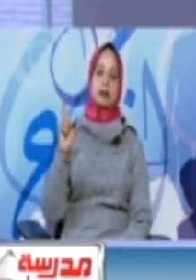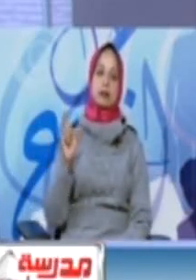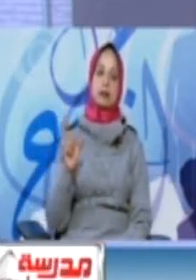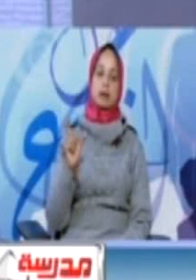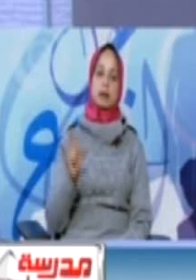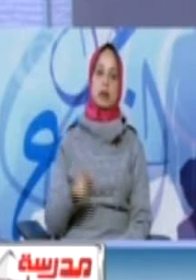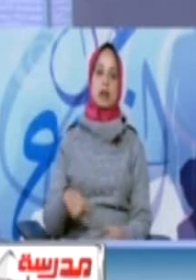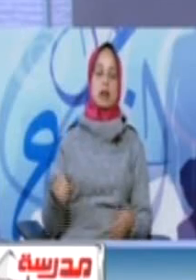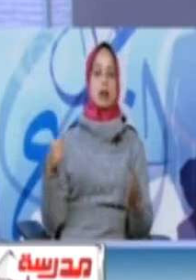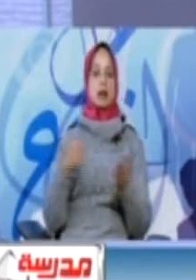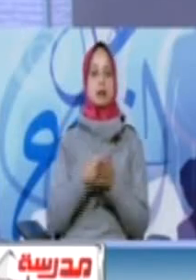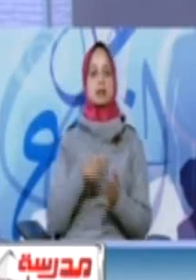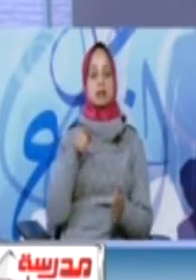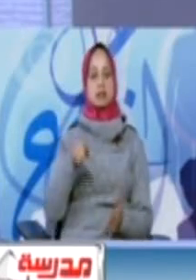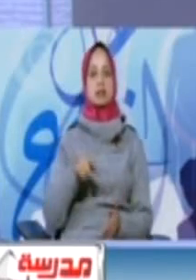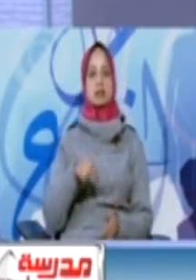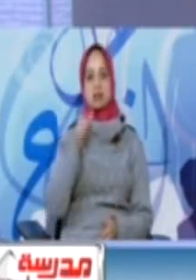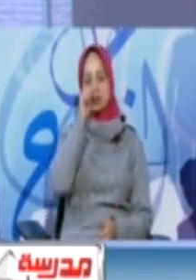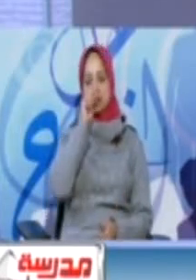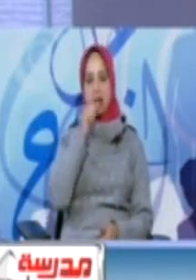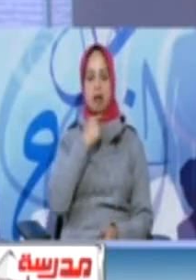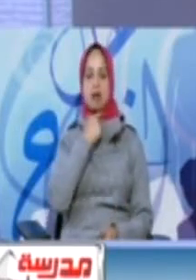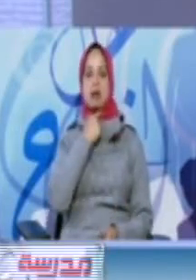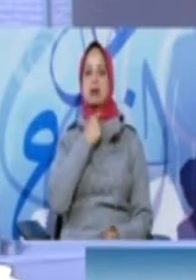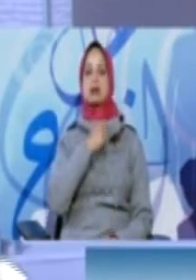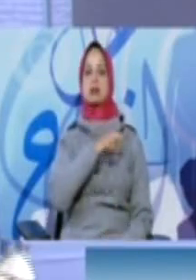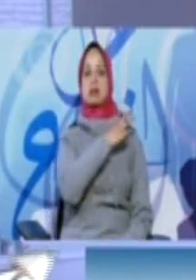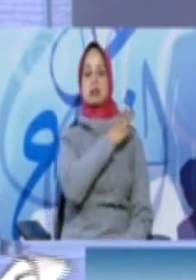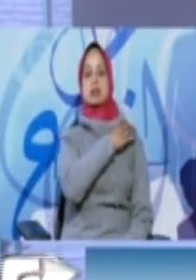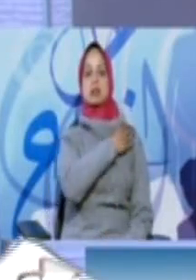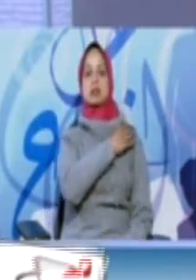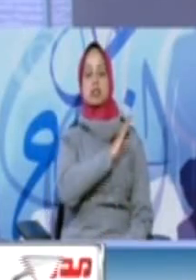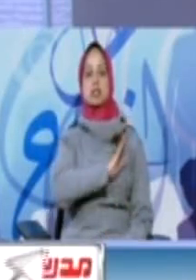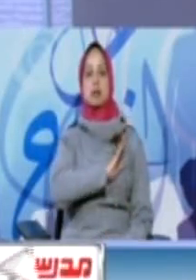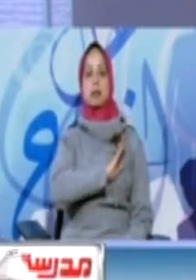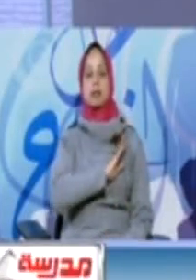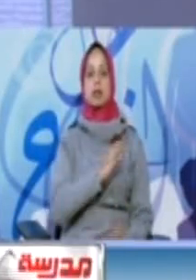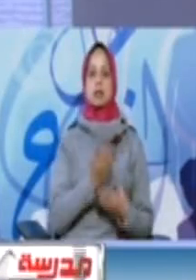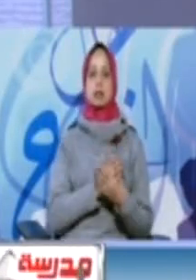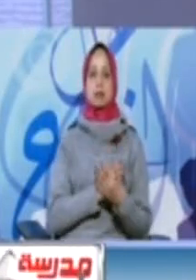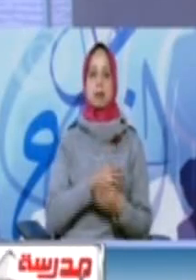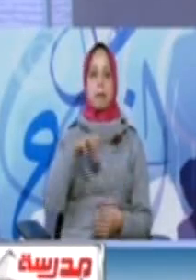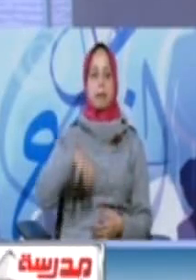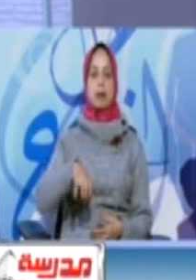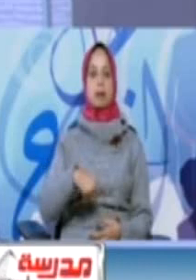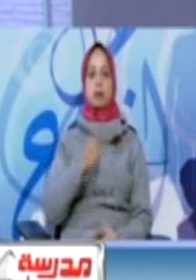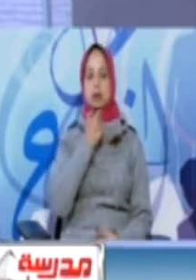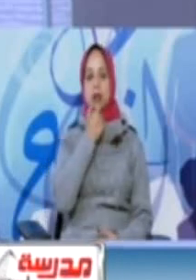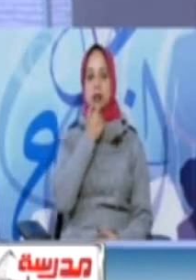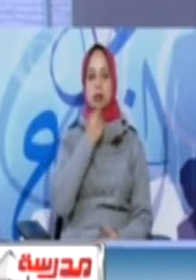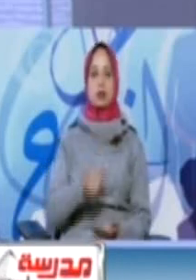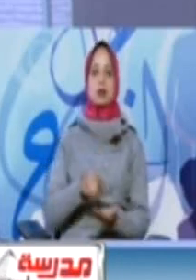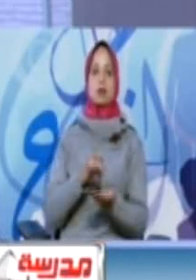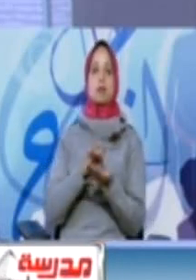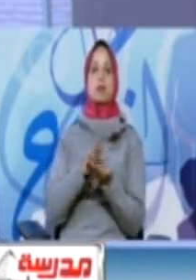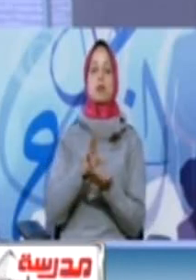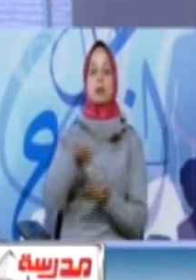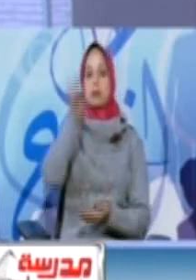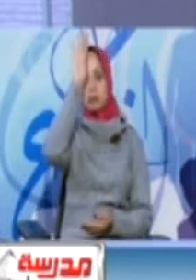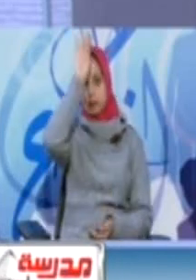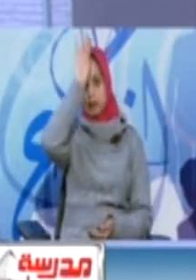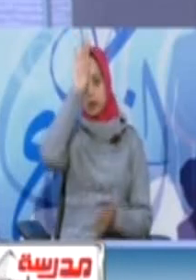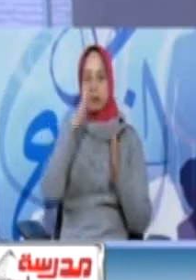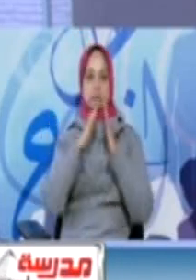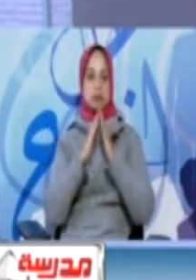دي خلت الضباط يزعلوا، يزعلوا ازاي؟ انجلترا بطشت بالملك، يعني رمز الدوله، سواء صالح او فاسد فهو رمز